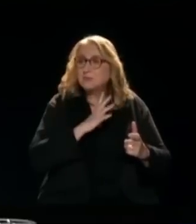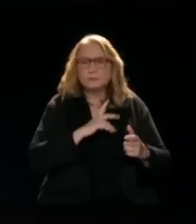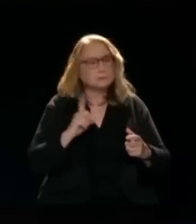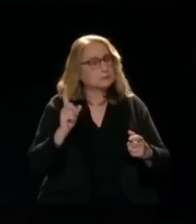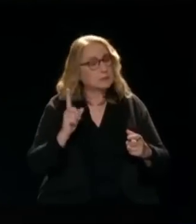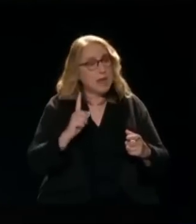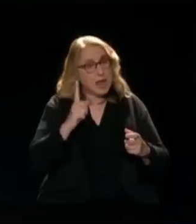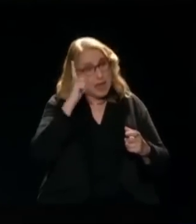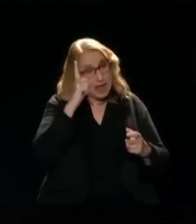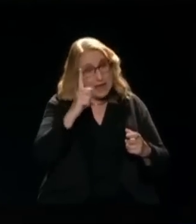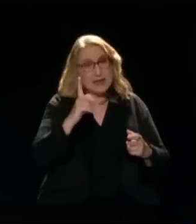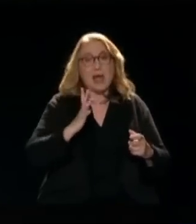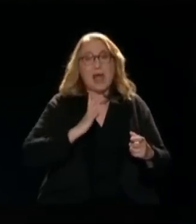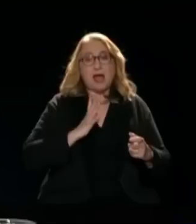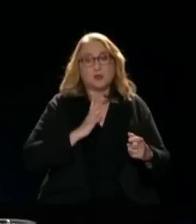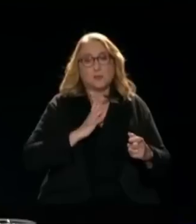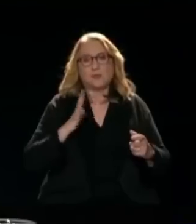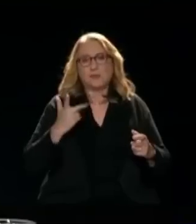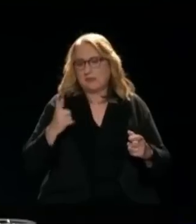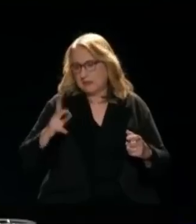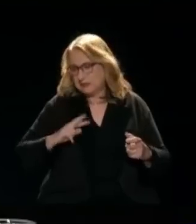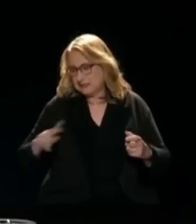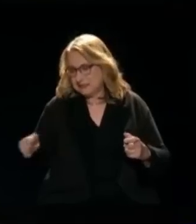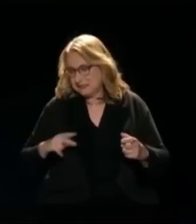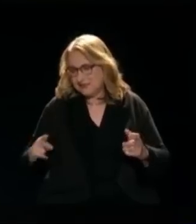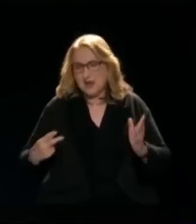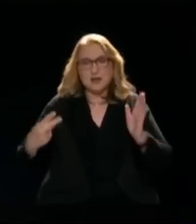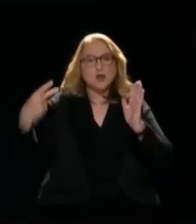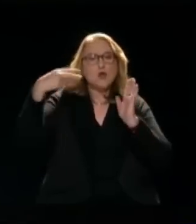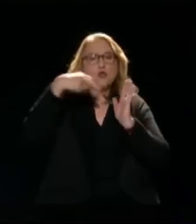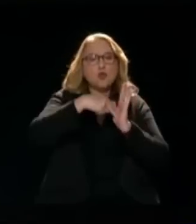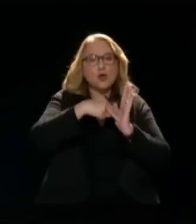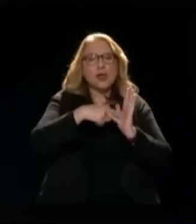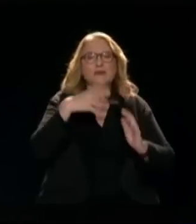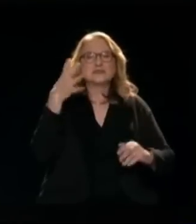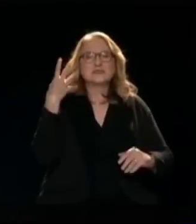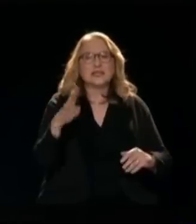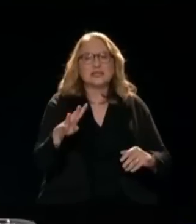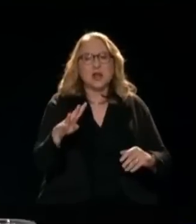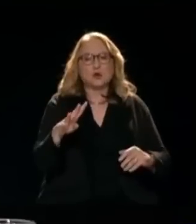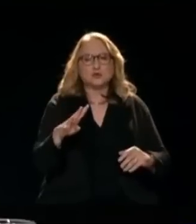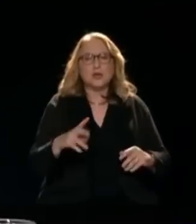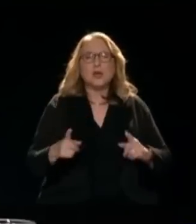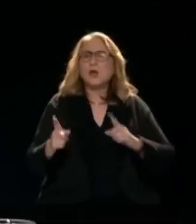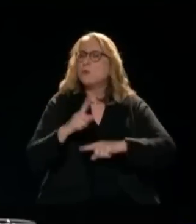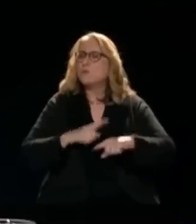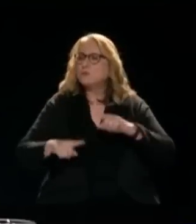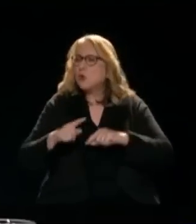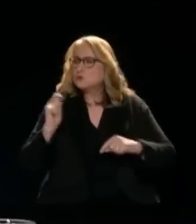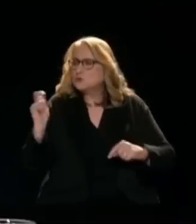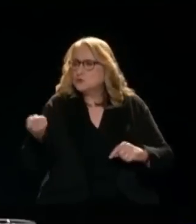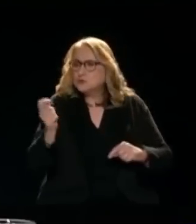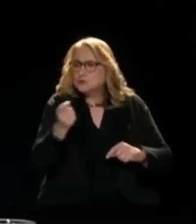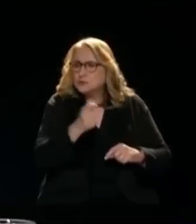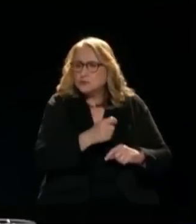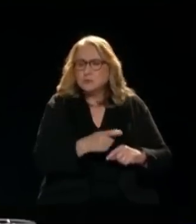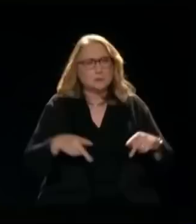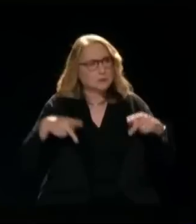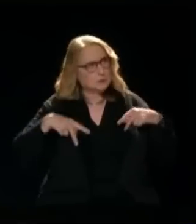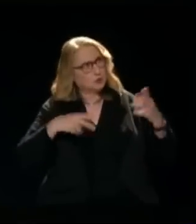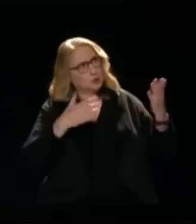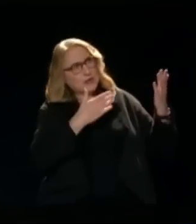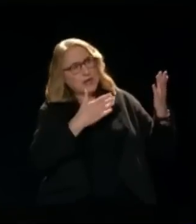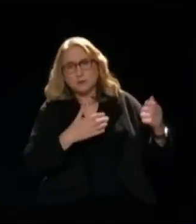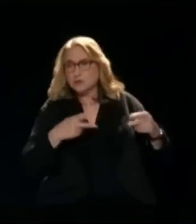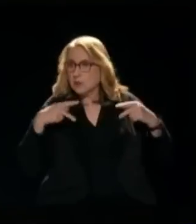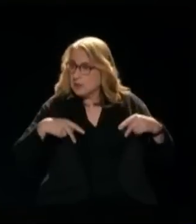ζευγάρι 2.400. Ακριβώς. Και από πού τα παίρνει αυτά τα χρήματα? Από το κράτος. Αυτό υπάρχουν τόσα χρήματα. Εδώ δουλεύει ο